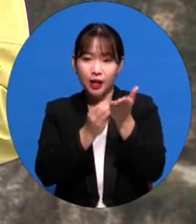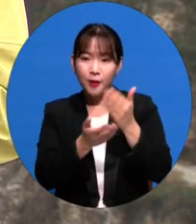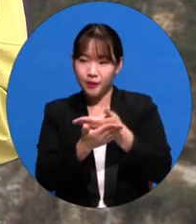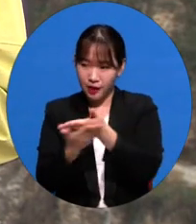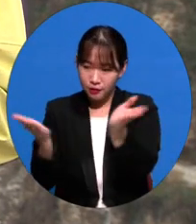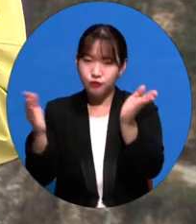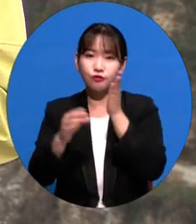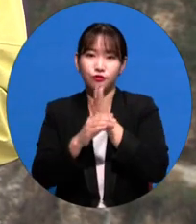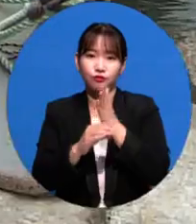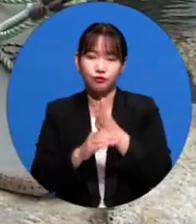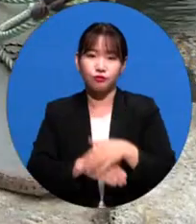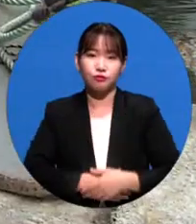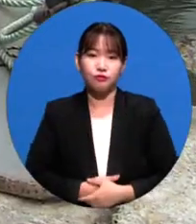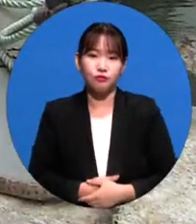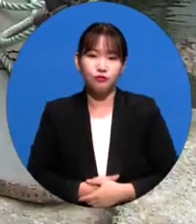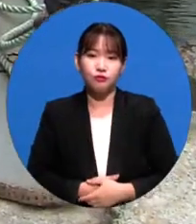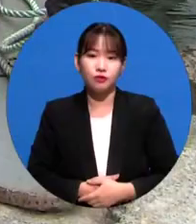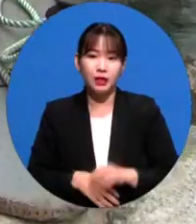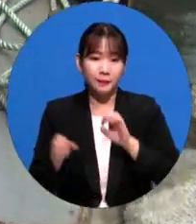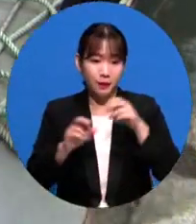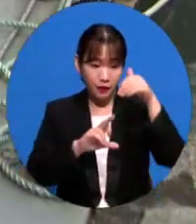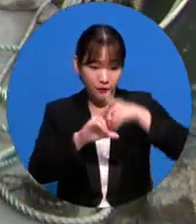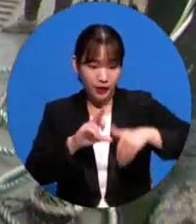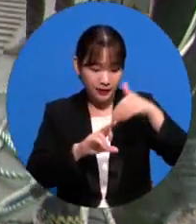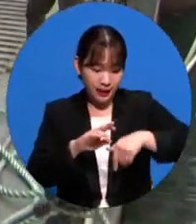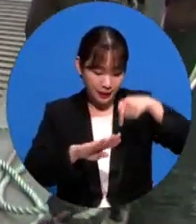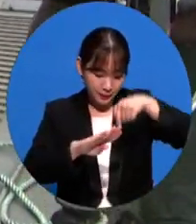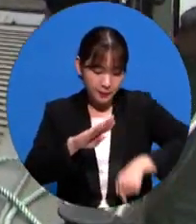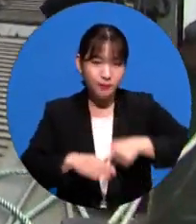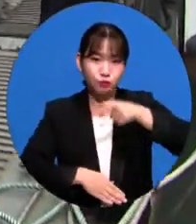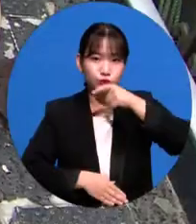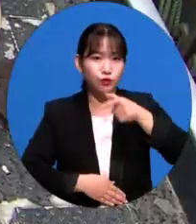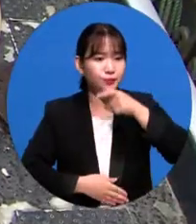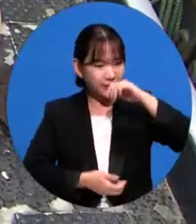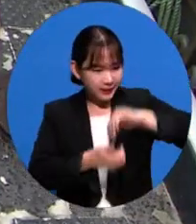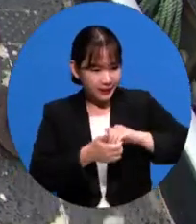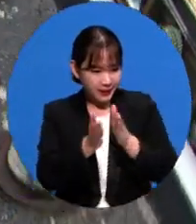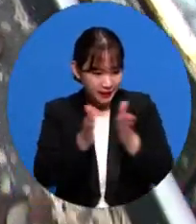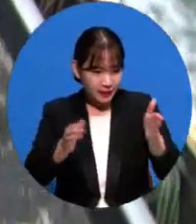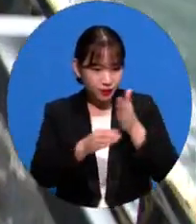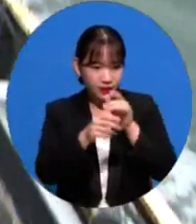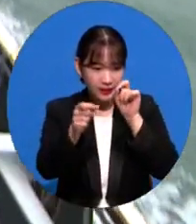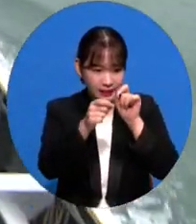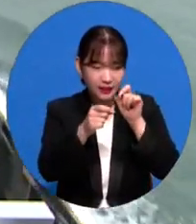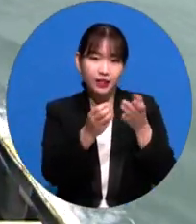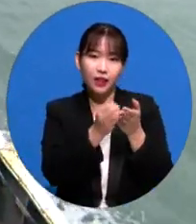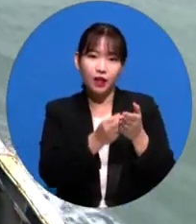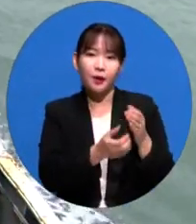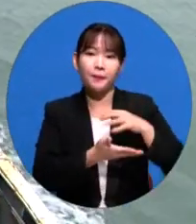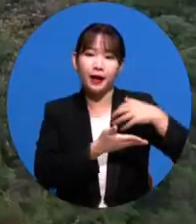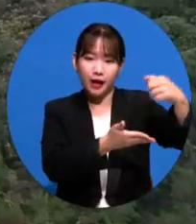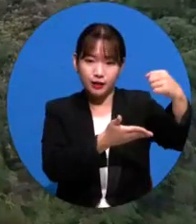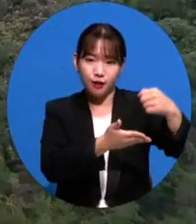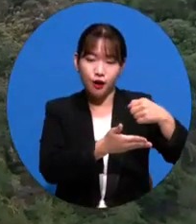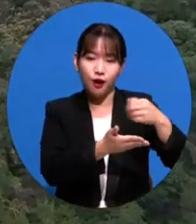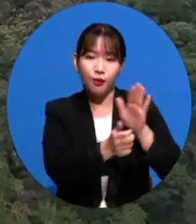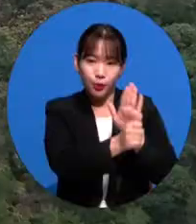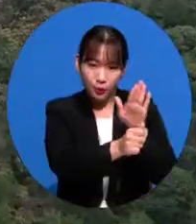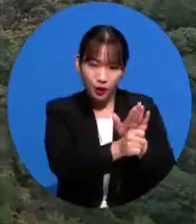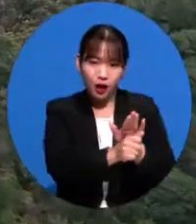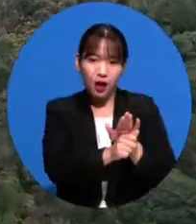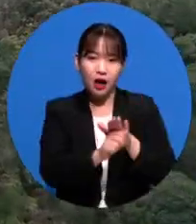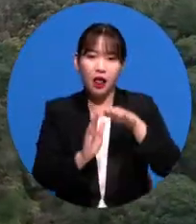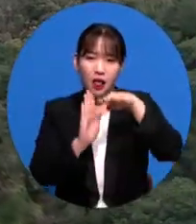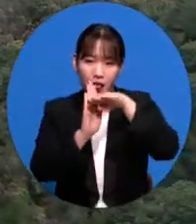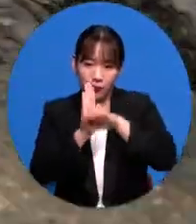공급되고 있습니다. 폐광산 지하수들은 제한급수가 진행되고 있는 인근 섬으로 옮겨지고 바닥을 드러낸